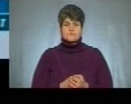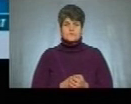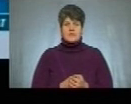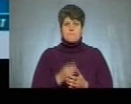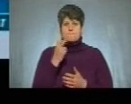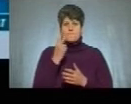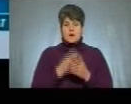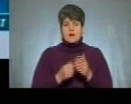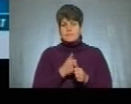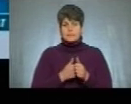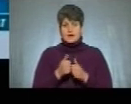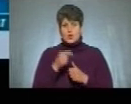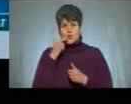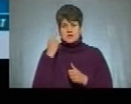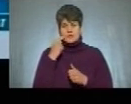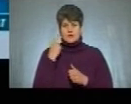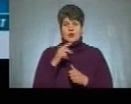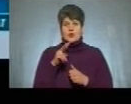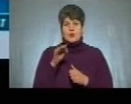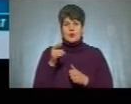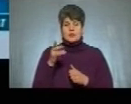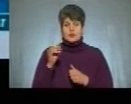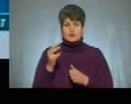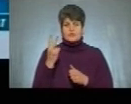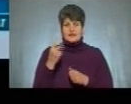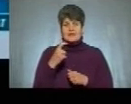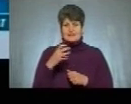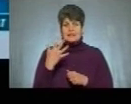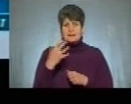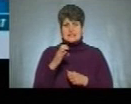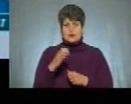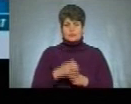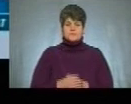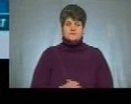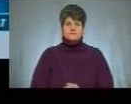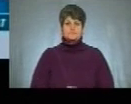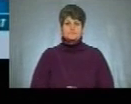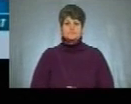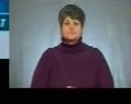Програв лідеру росіянину Олександру Логінову у 2 хвилини і 5 секунд.